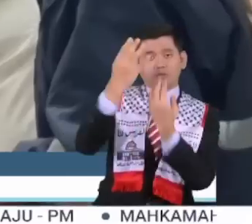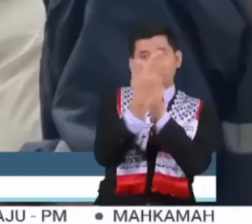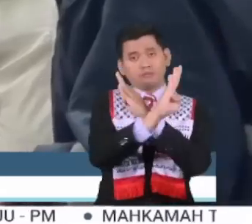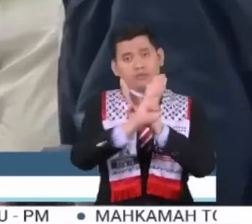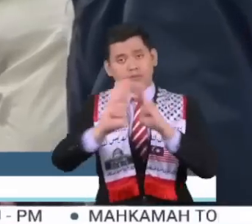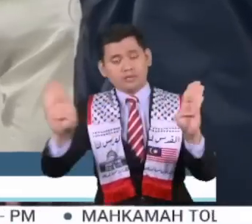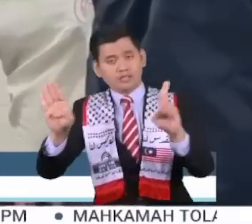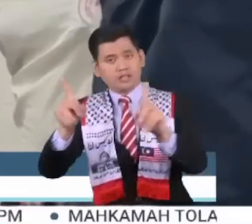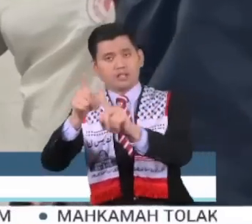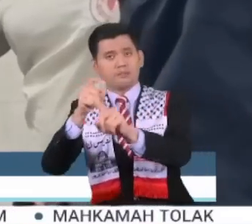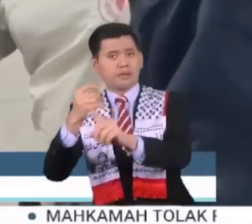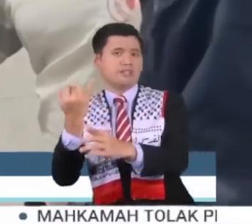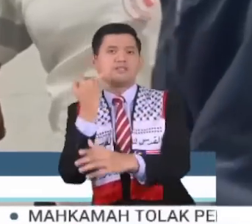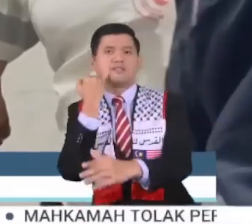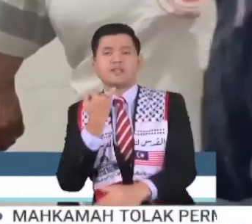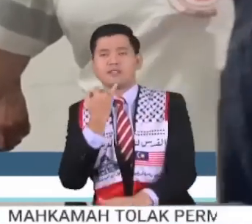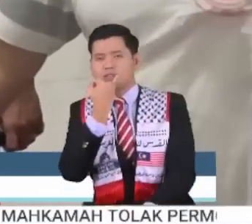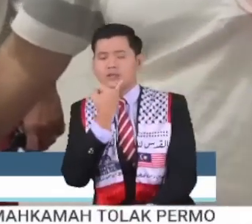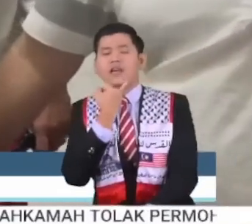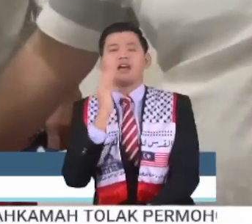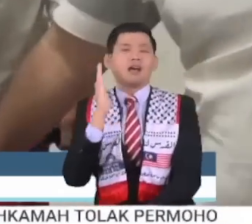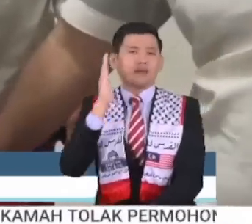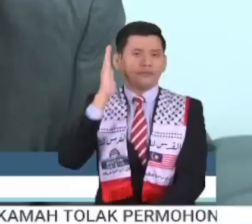akan membuahkan hasil.